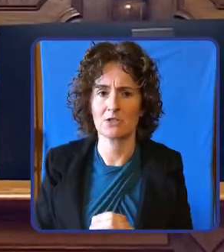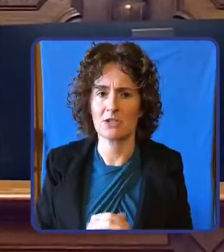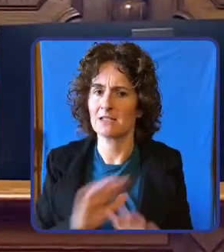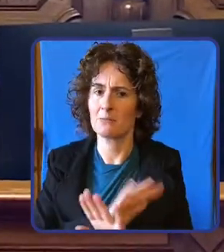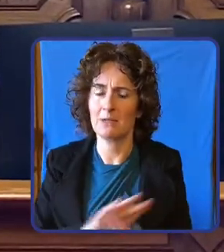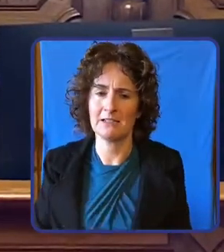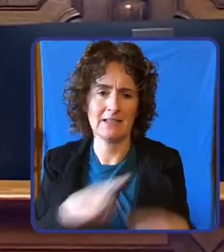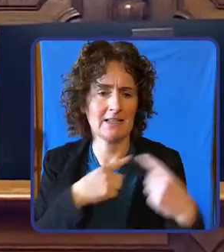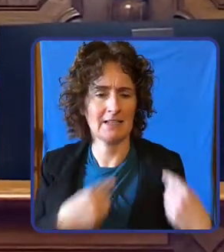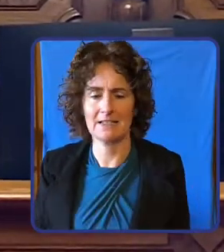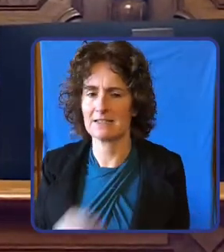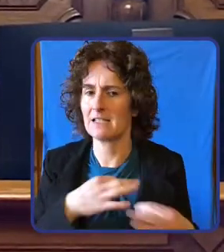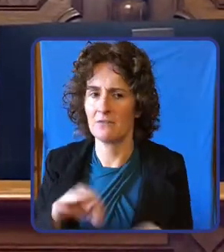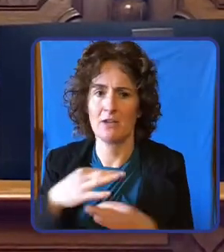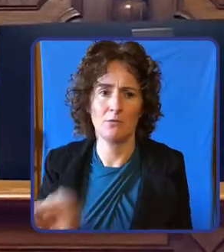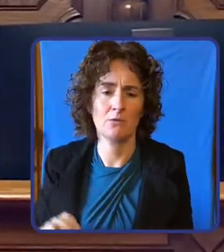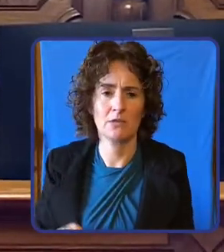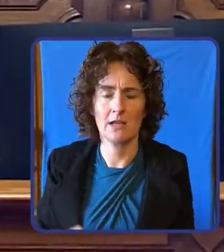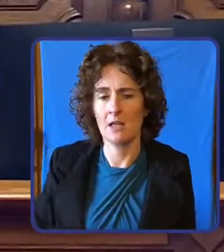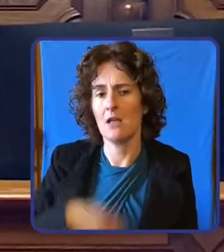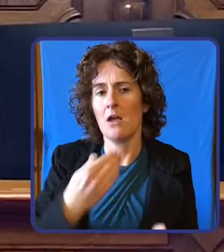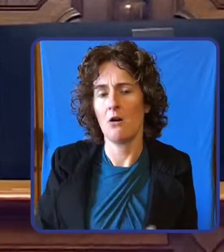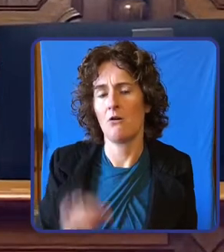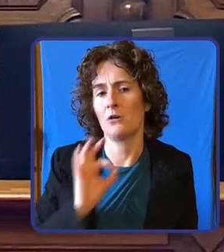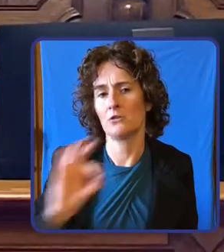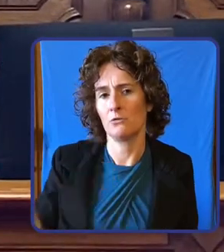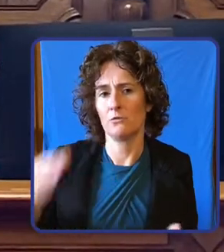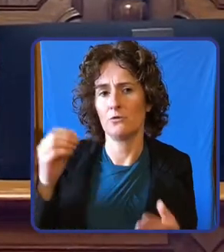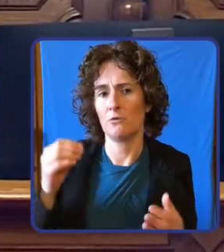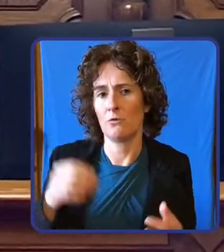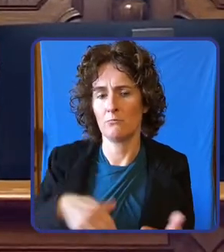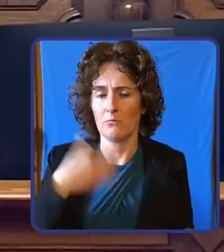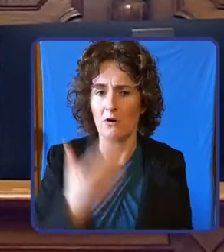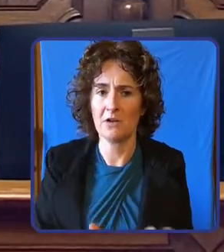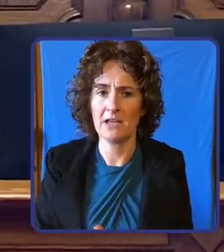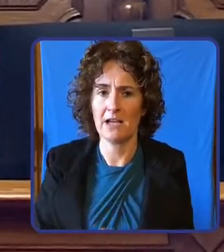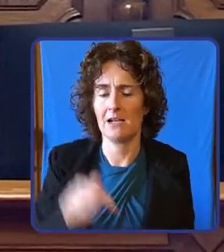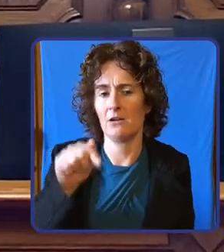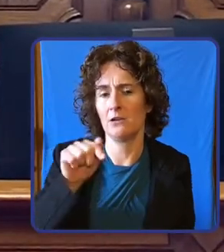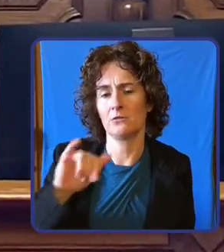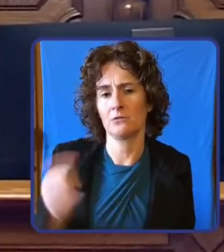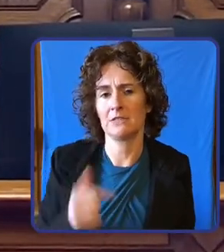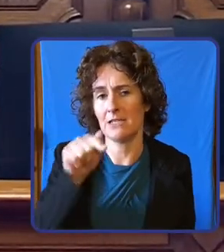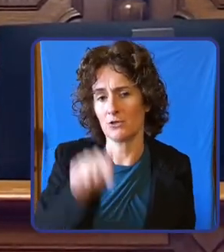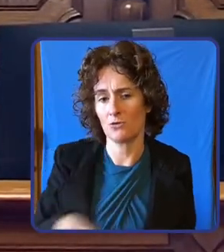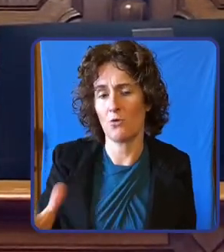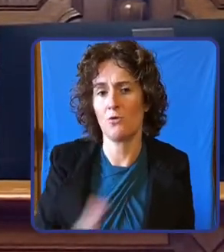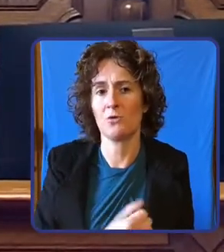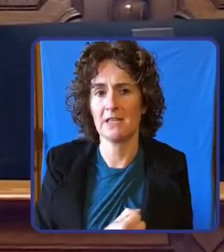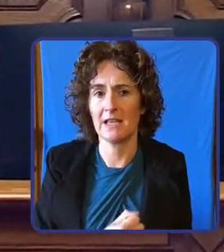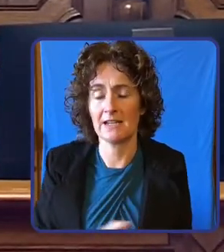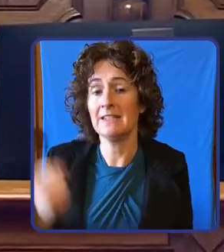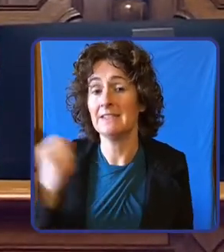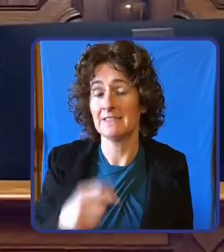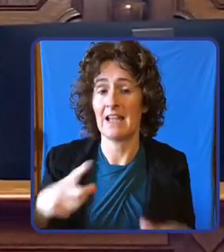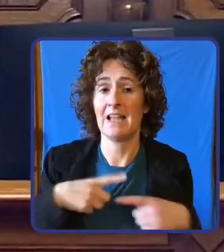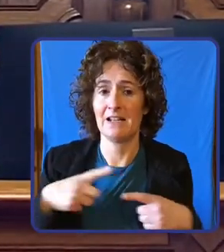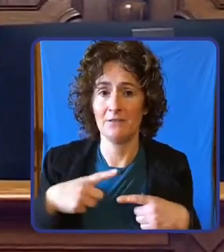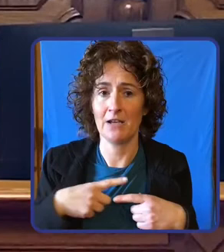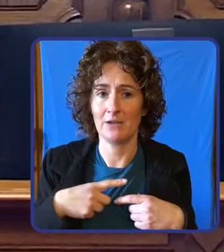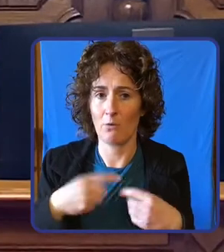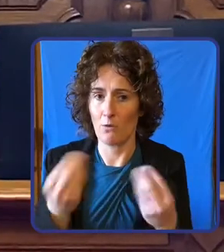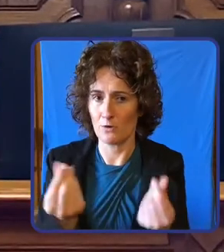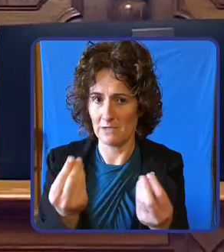is, adjon jó ajánlatokat, és akkor ő fog nyerni. Azt viszont elvárjuk, hogy minőségbe teljesítse, és ne úgy, mint annak